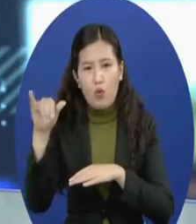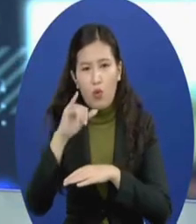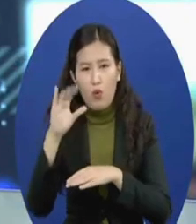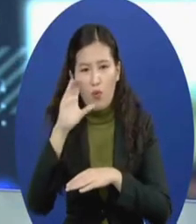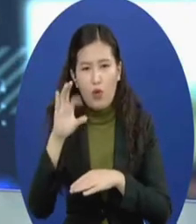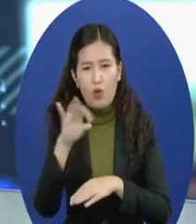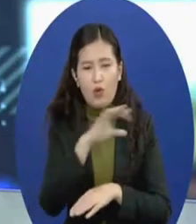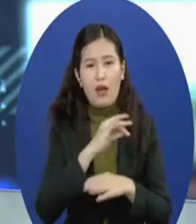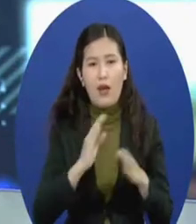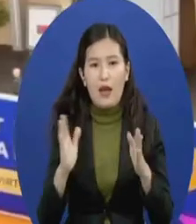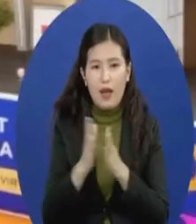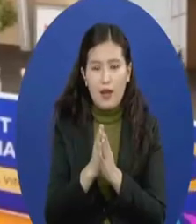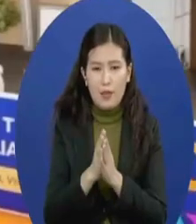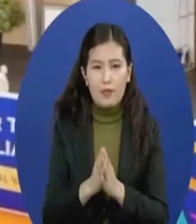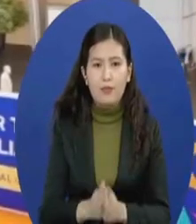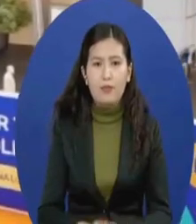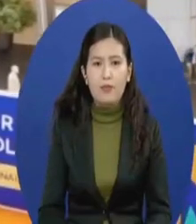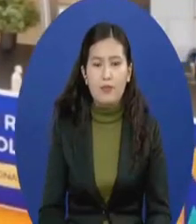байгуулж байна.